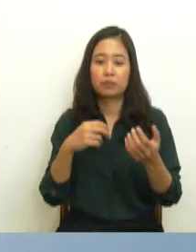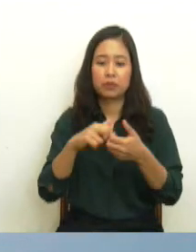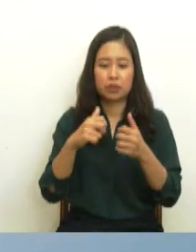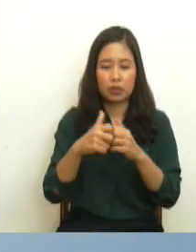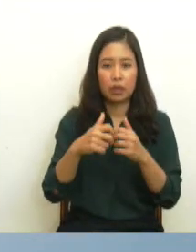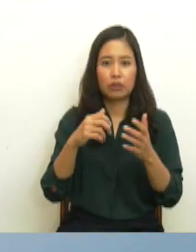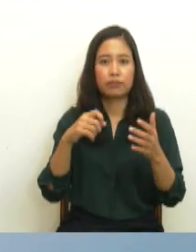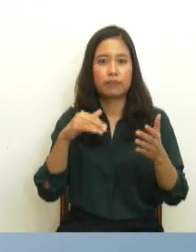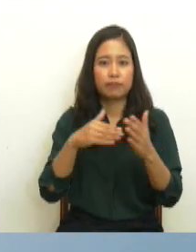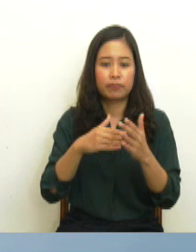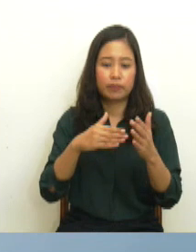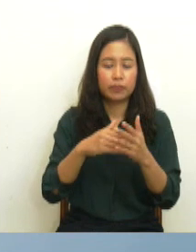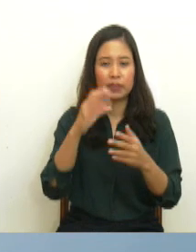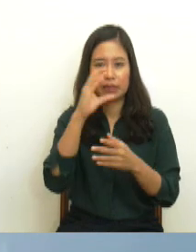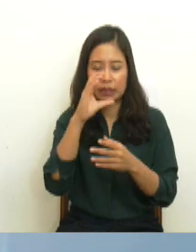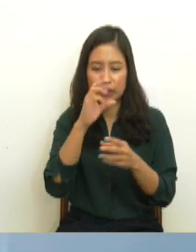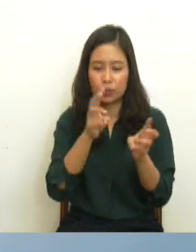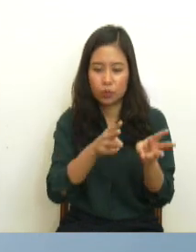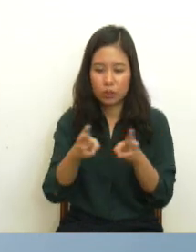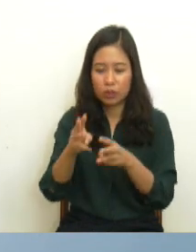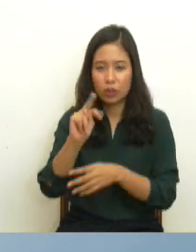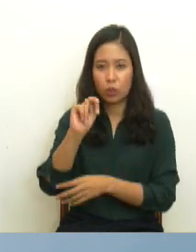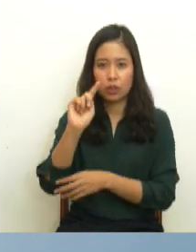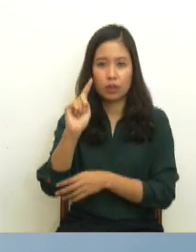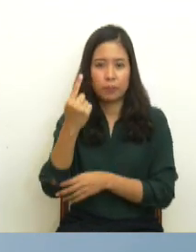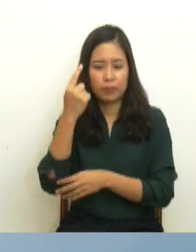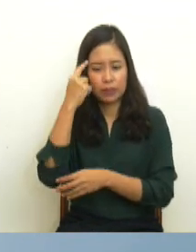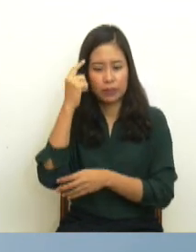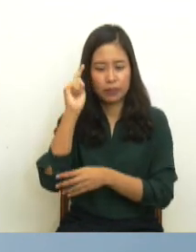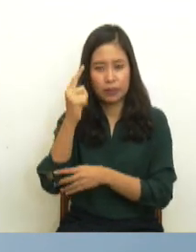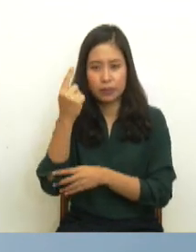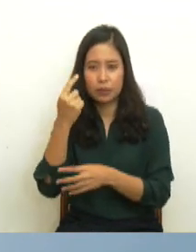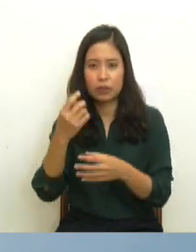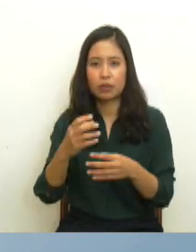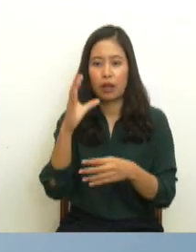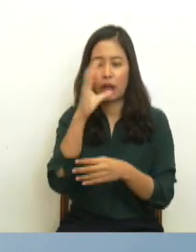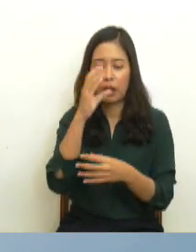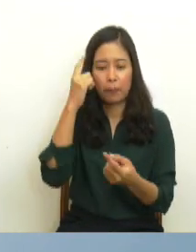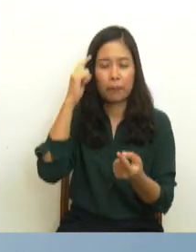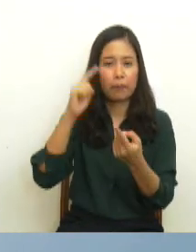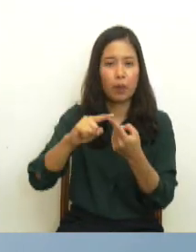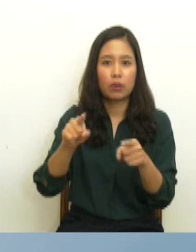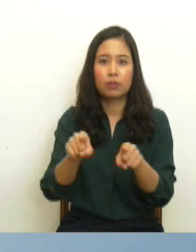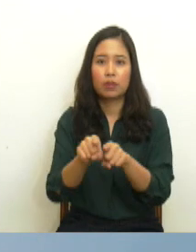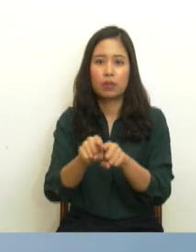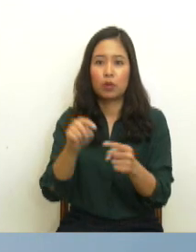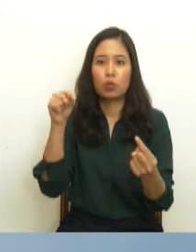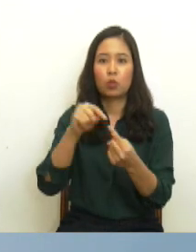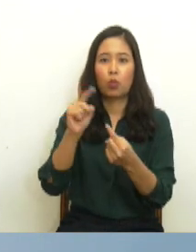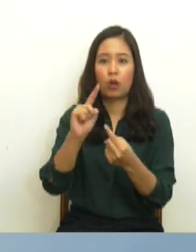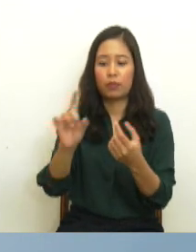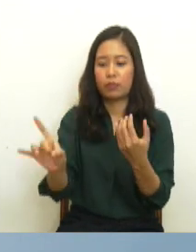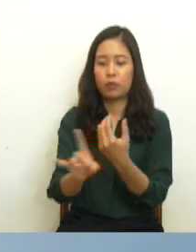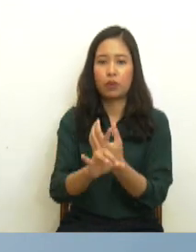แต่เราจะหาวิธีการสร้างนวัตกรรมเพื่อสร้างอ่างเป้าหมายที่แน่นอนร่วมกันก็คือคุณภาพของเด็กคือ